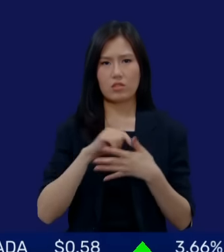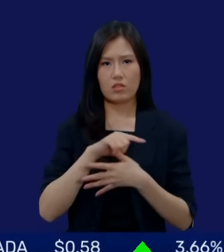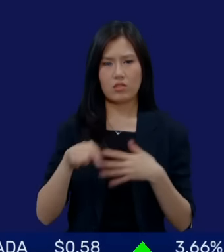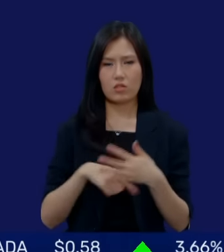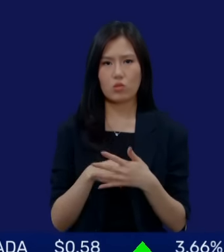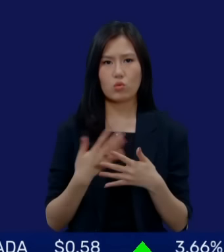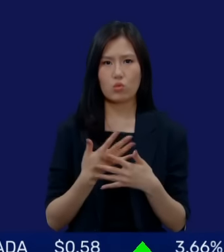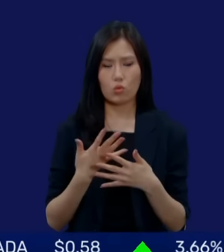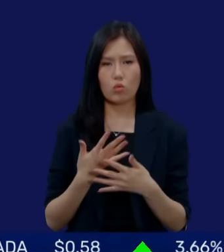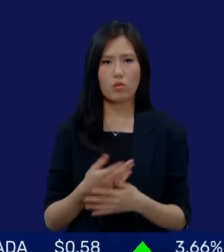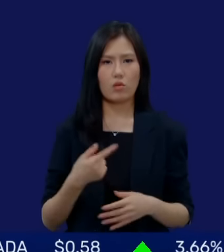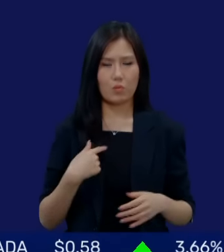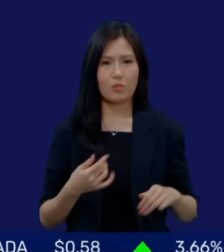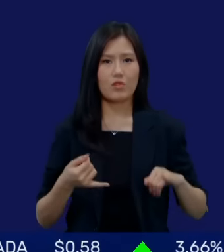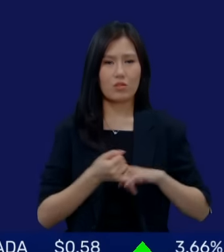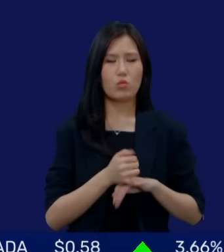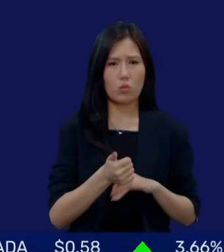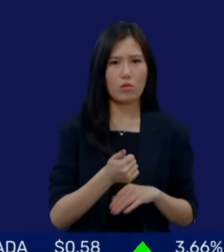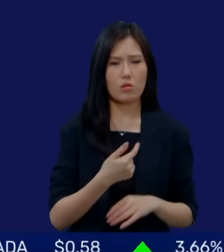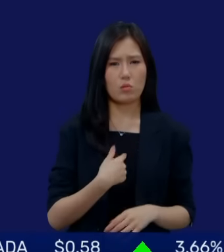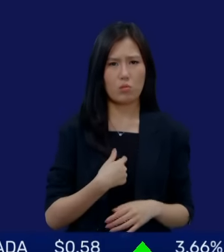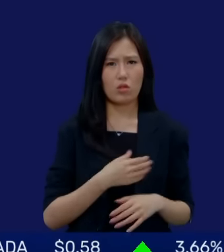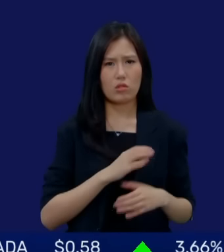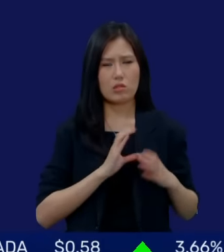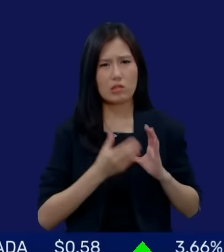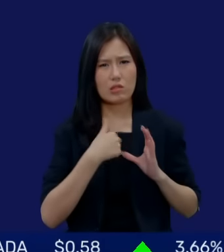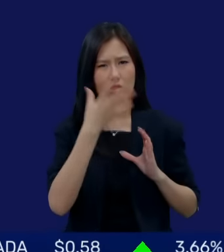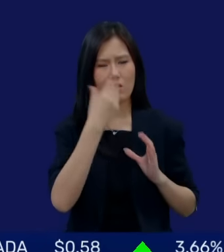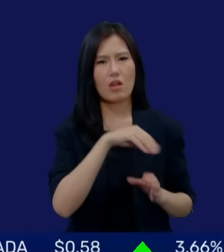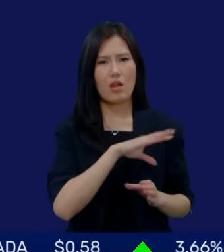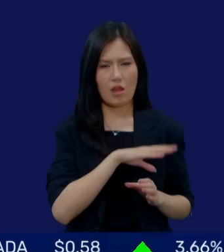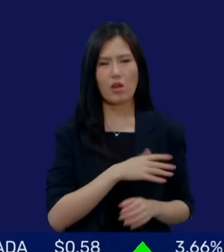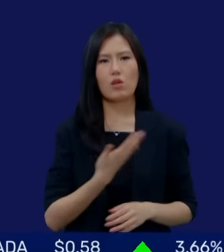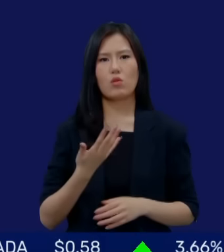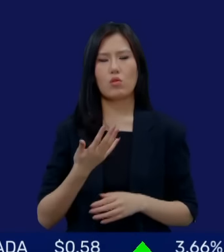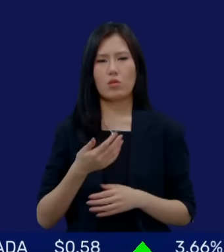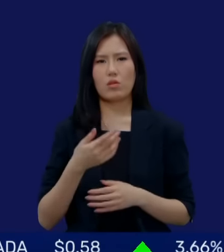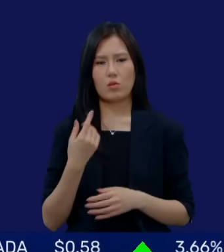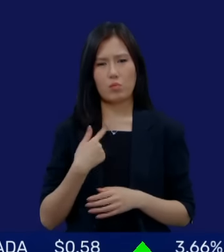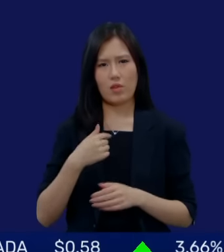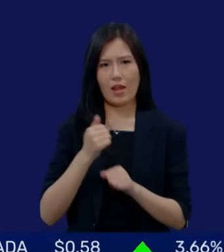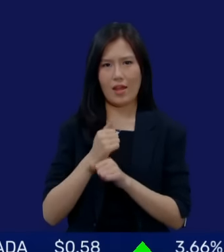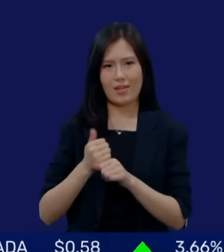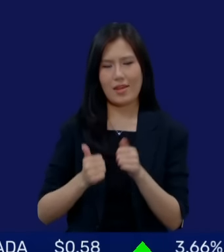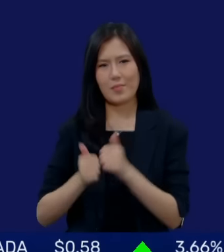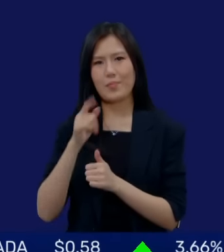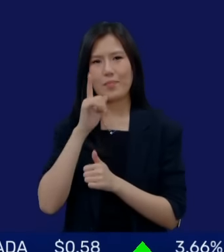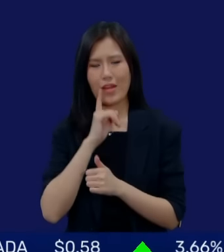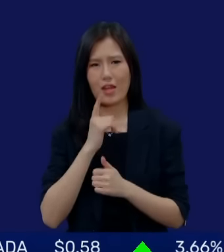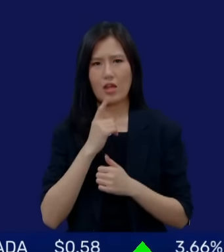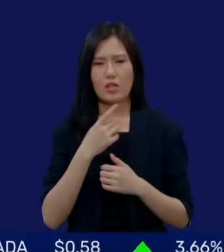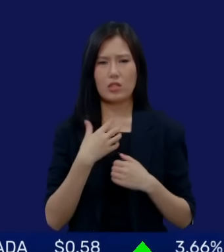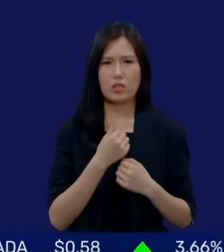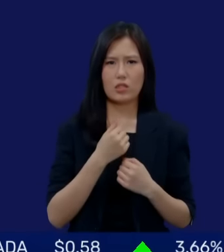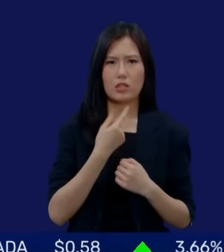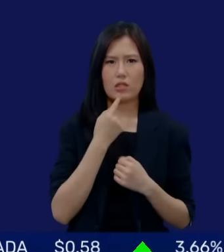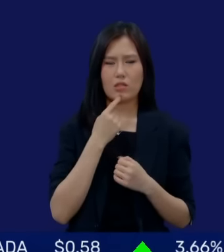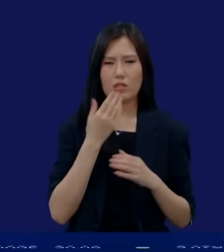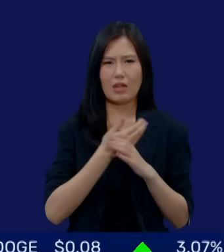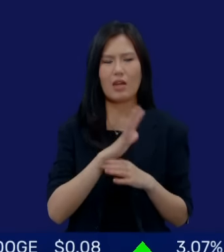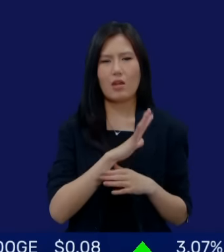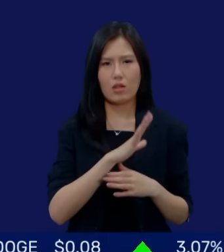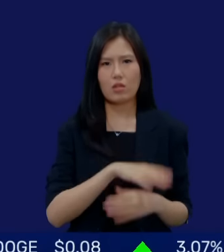тухайлбал шархлахаас айх, за карьертаа анхаарахын тулд ганц бий байхыг илүүд үзэх хүмүүс их байгаа юм үр дүн гарсан. Үгээрч засахгүй зөв